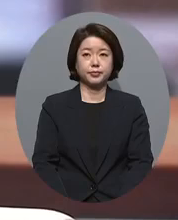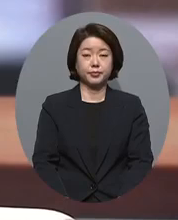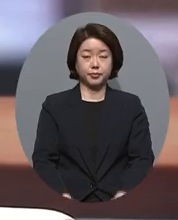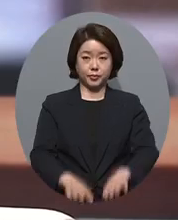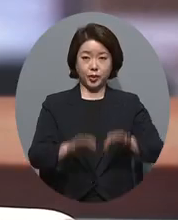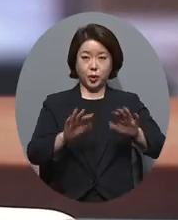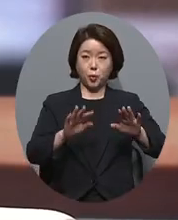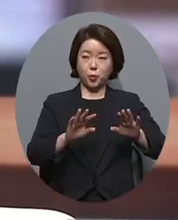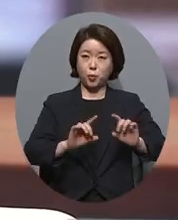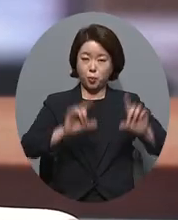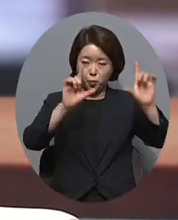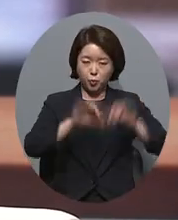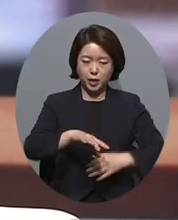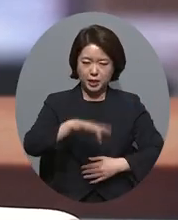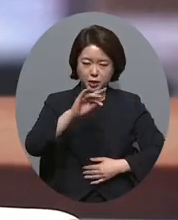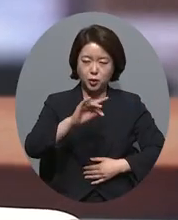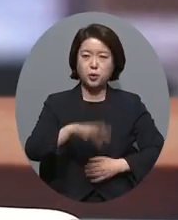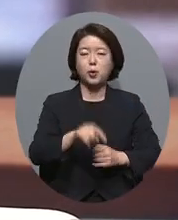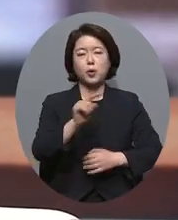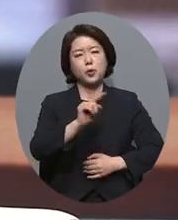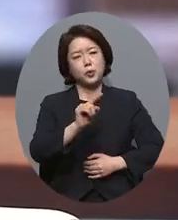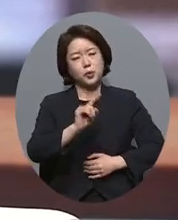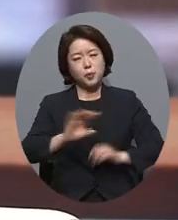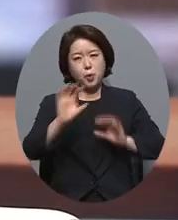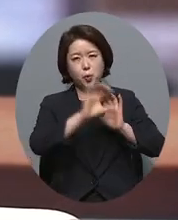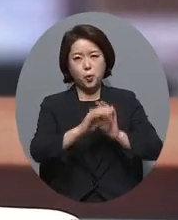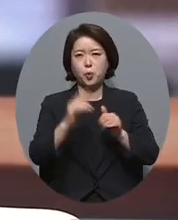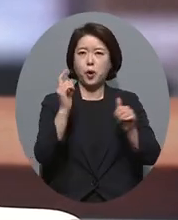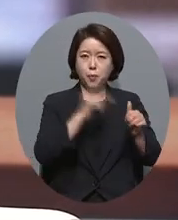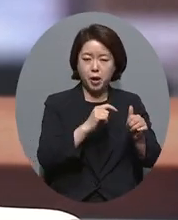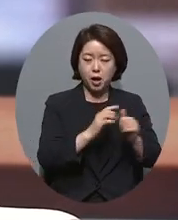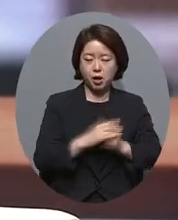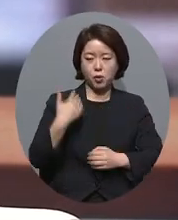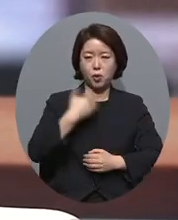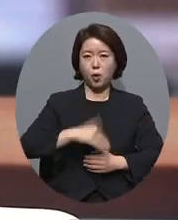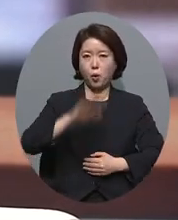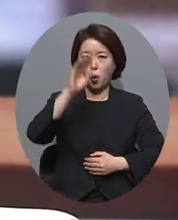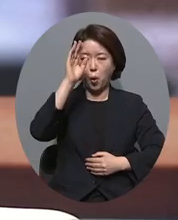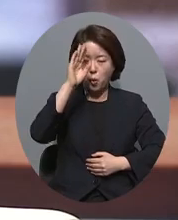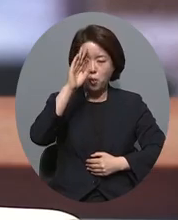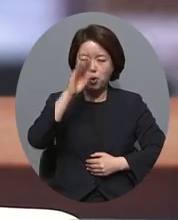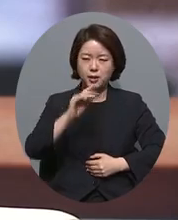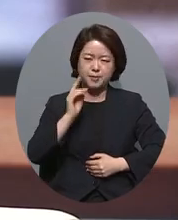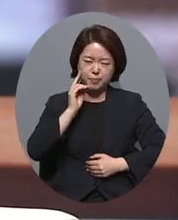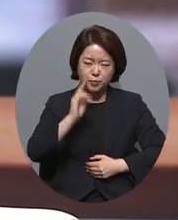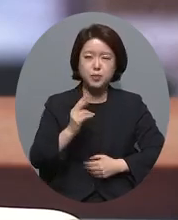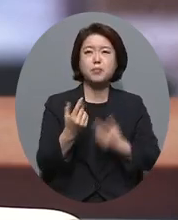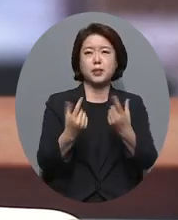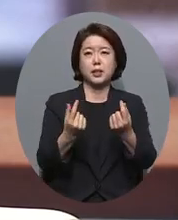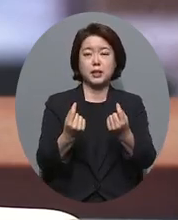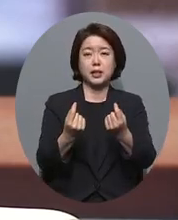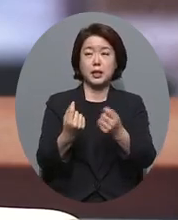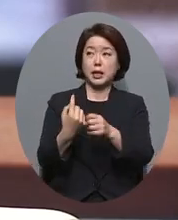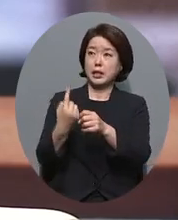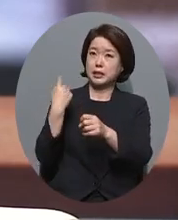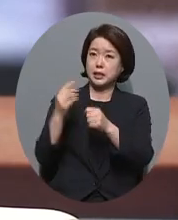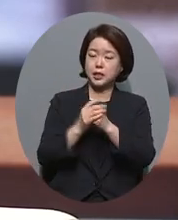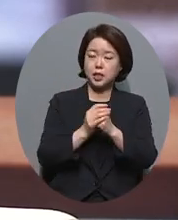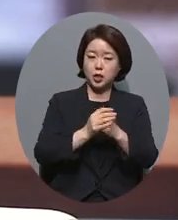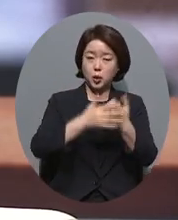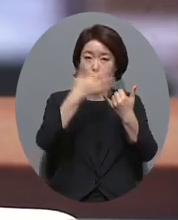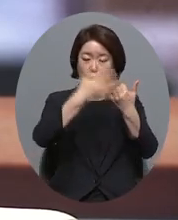자 올해 초 코로나 확진 이후에 건강이 급격히 악화된 것으로 전해지고 있습니다 지난해까지만 하더라도 구독자